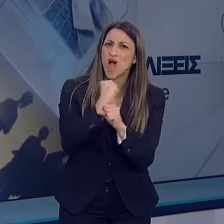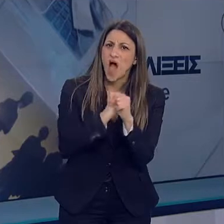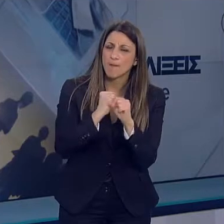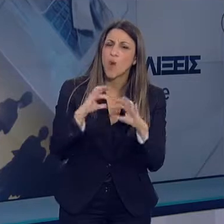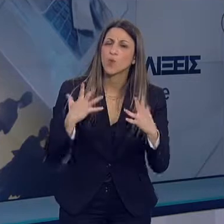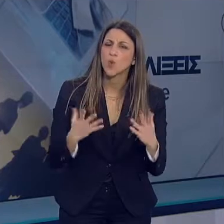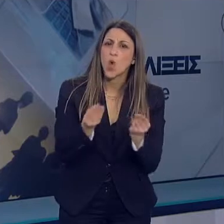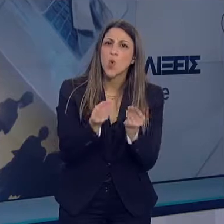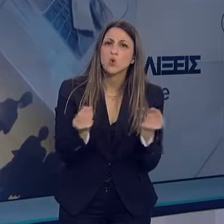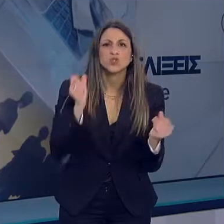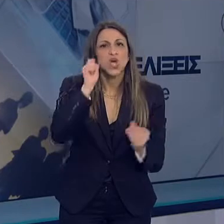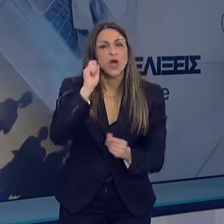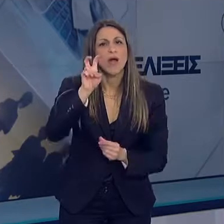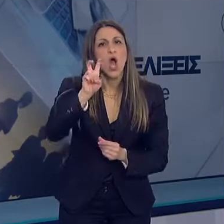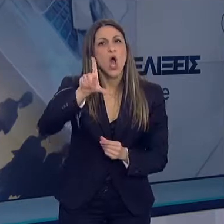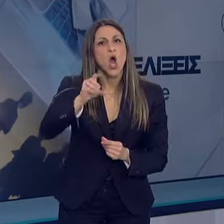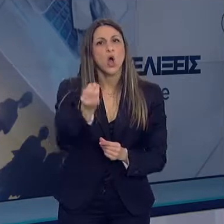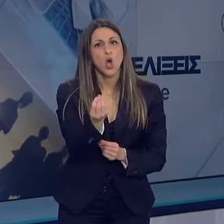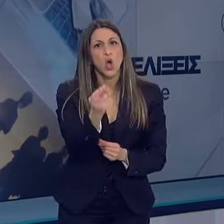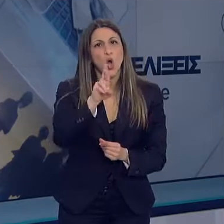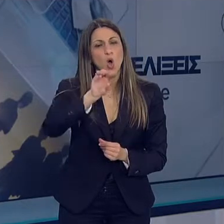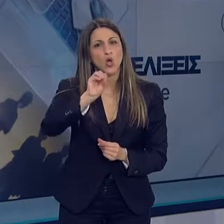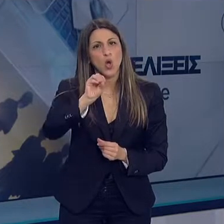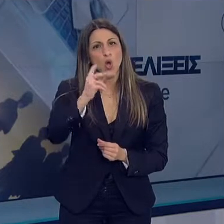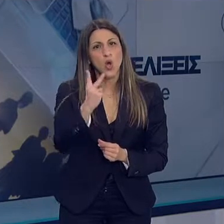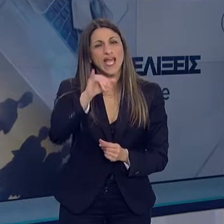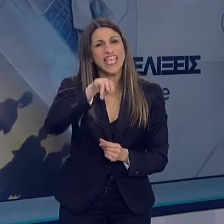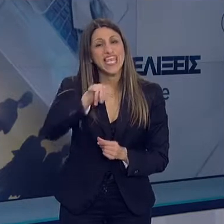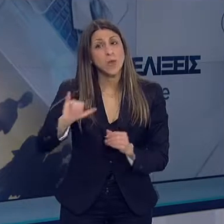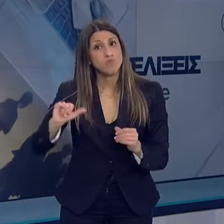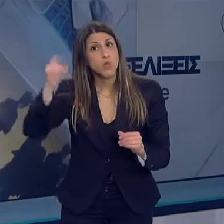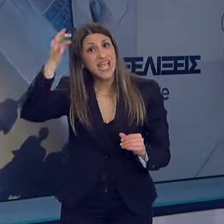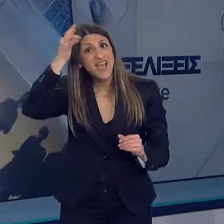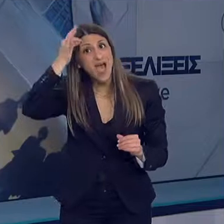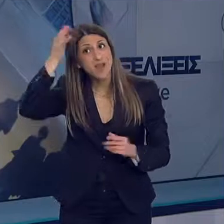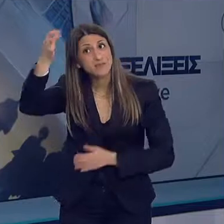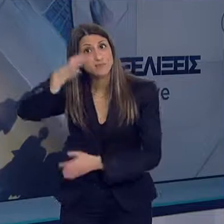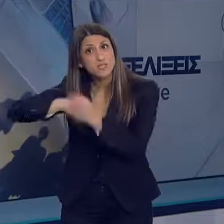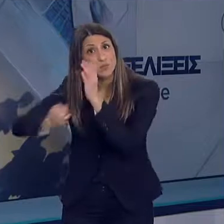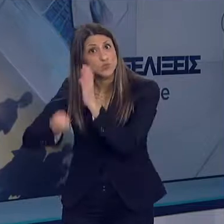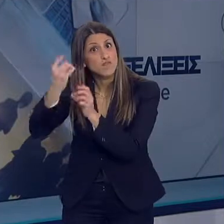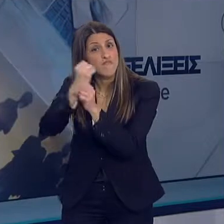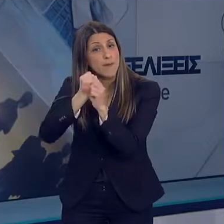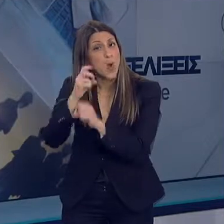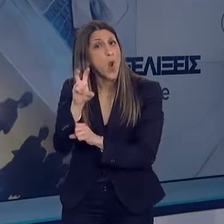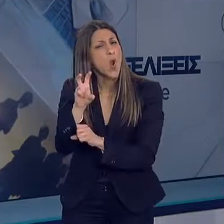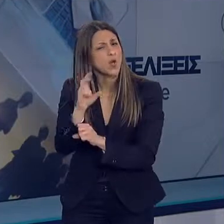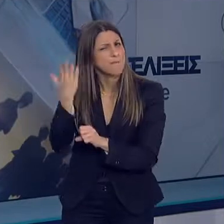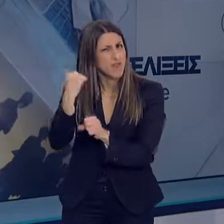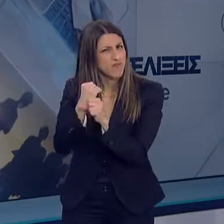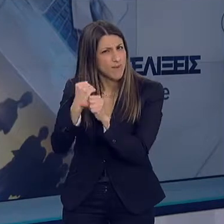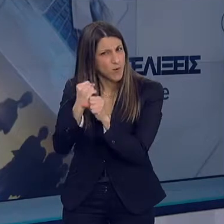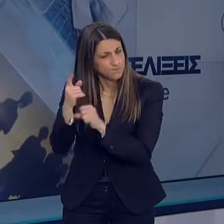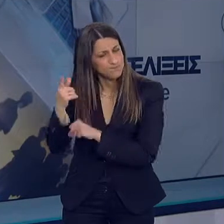τη χλωροκίνη, το οποίο πρώτο δημοσιεύτηκε από Γάλλους συναδέλφους. Βλέπουμε με ανησυχία κάποιες αναφορές από το εξωτερικό ότι